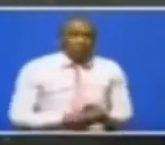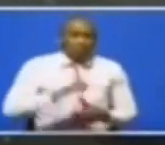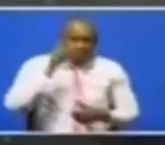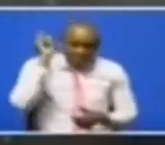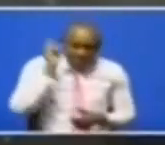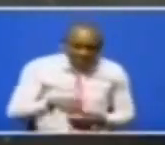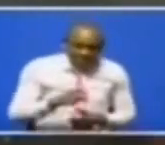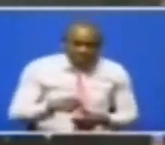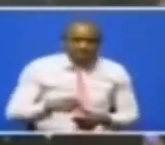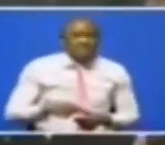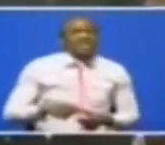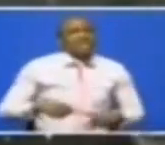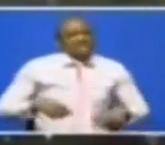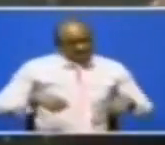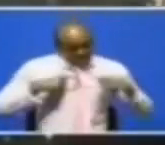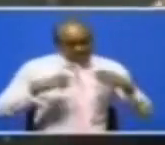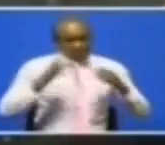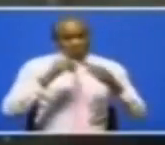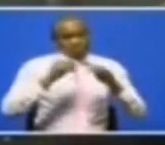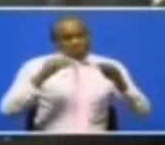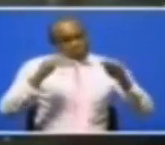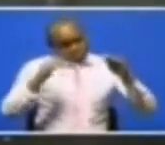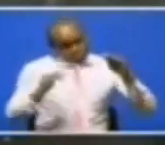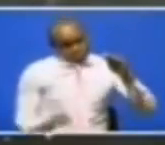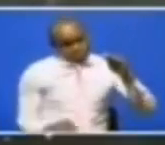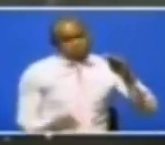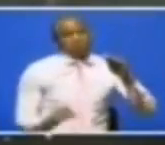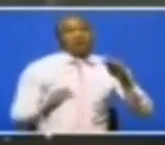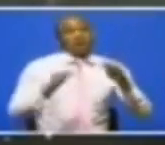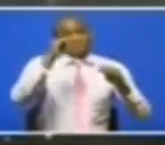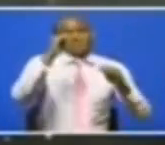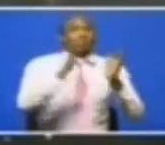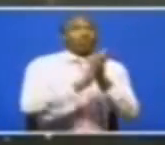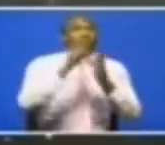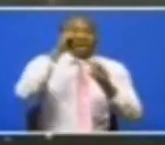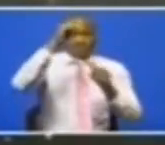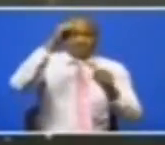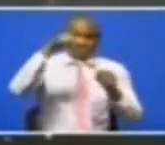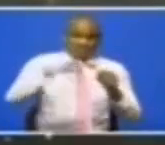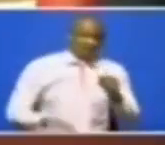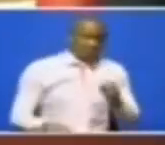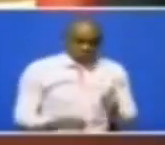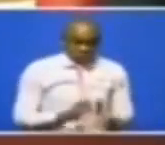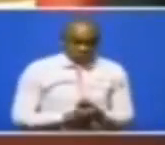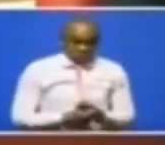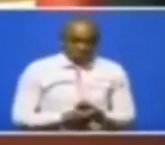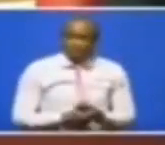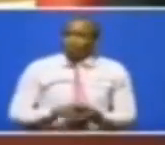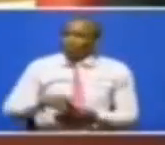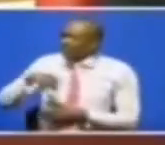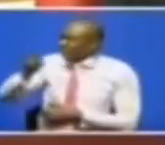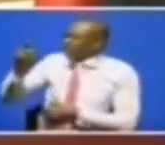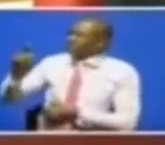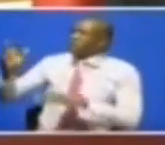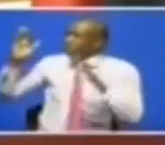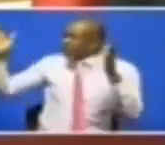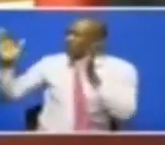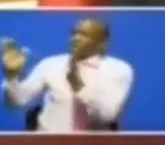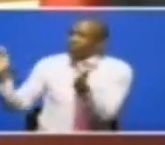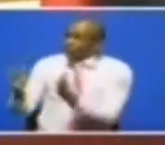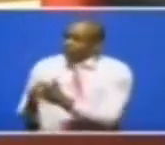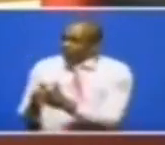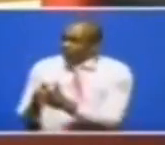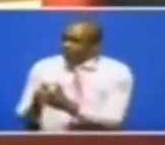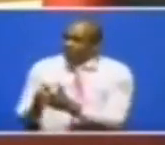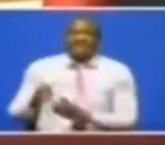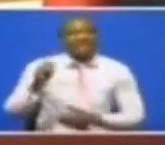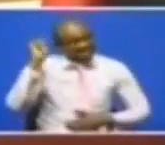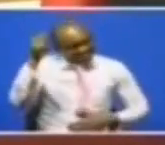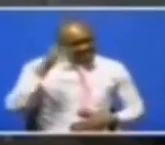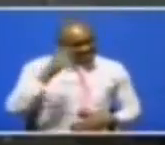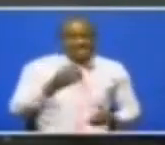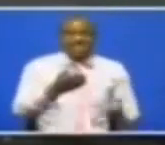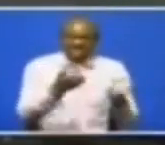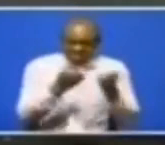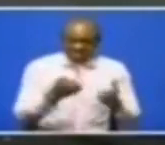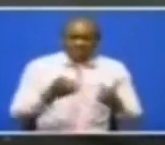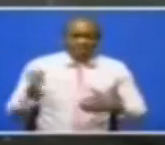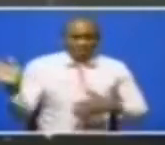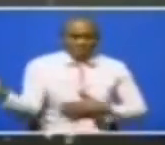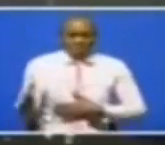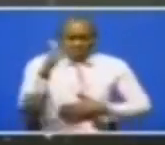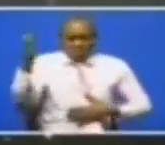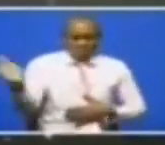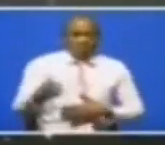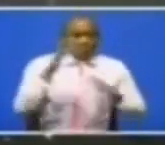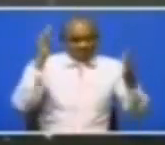should be leading from bottom up, not from up going down. Kwa hivyo wewe ni ufagio mdogo ama mkubwa? Sasa Kenya inahitaji ufagio